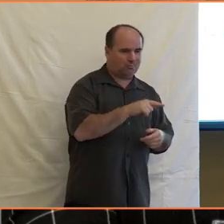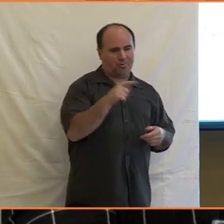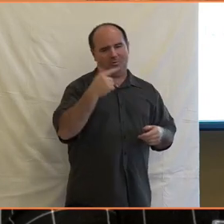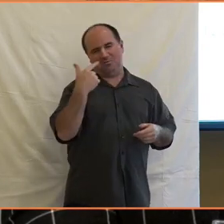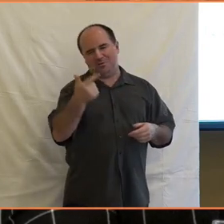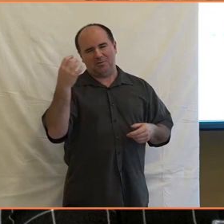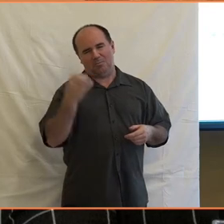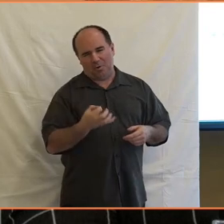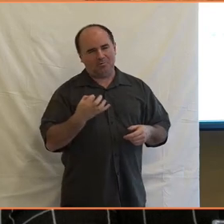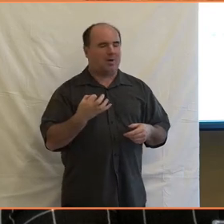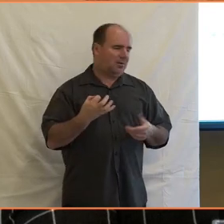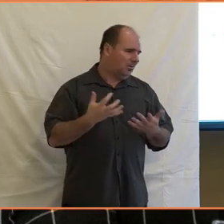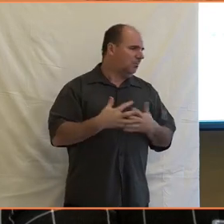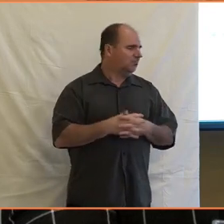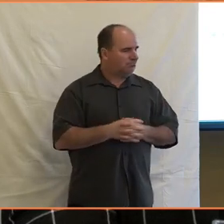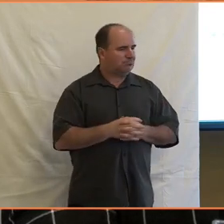4 do 20%.